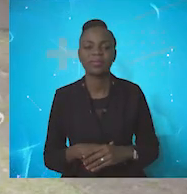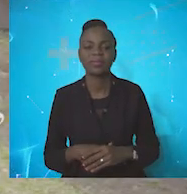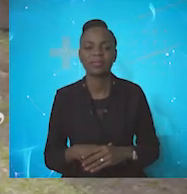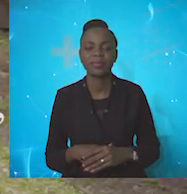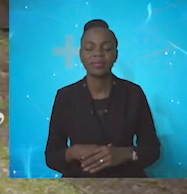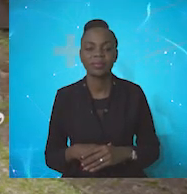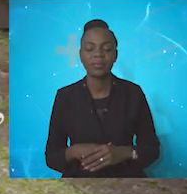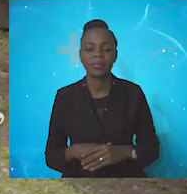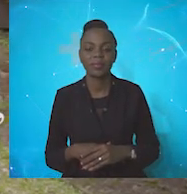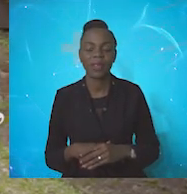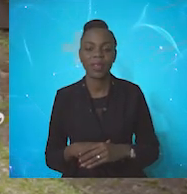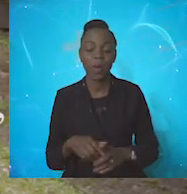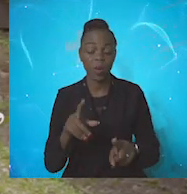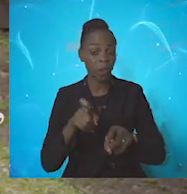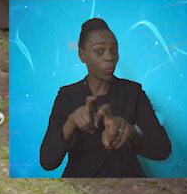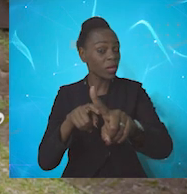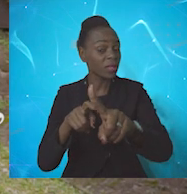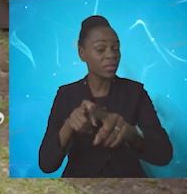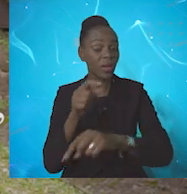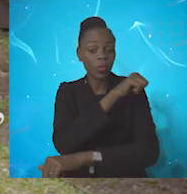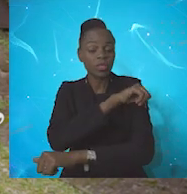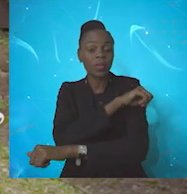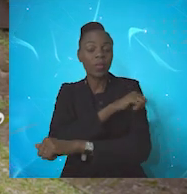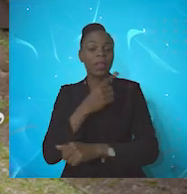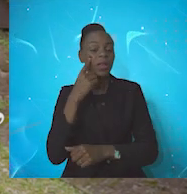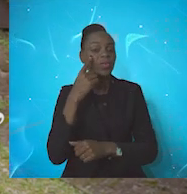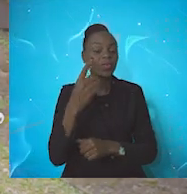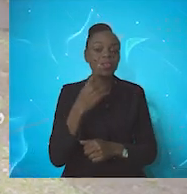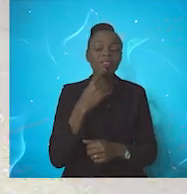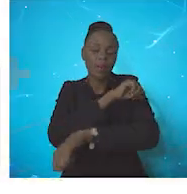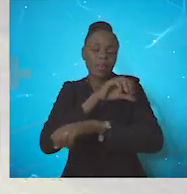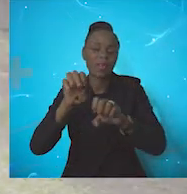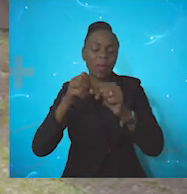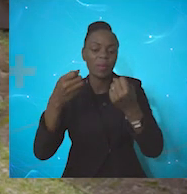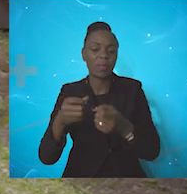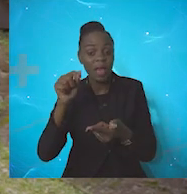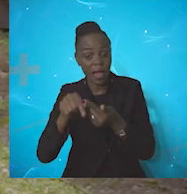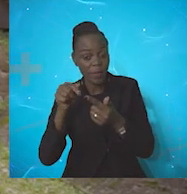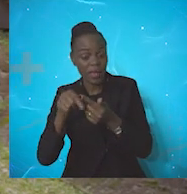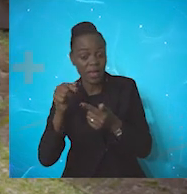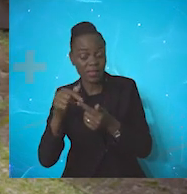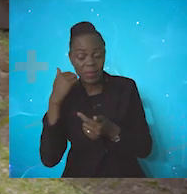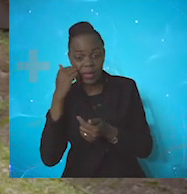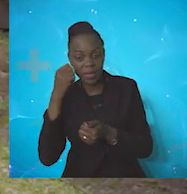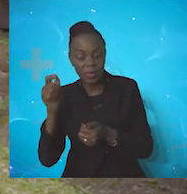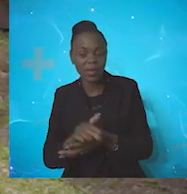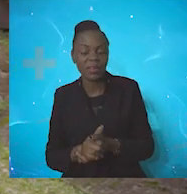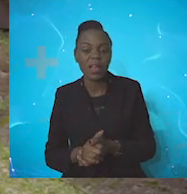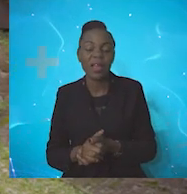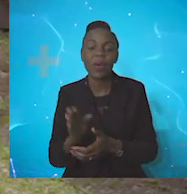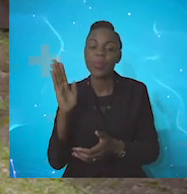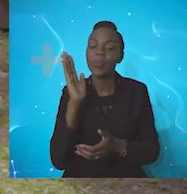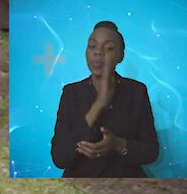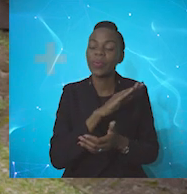Familia, I want to talk with you, Zana. If you saw the one who did it, Zani, Kayari, do you like a compass? Chabwino tikatere nsondera fika pa mtsirizira pa